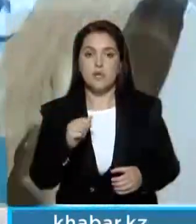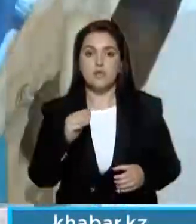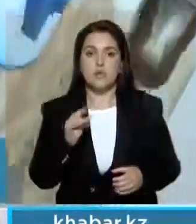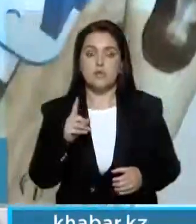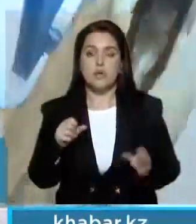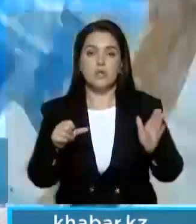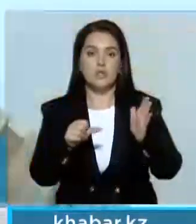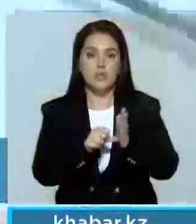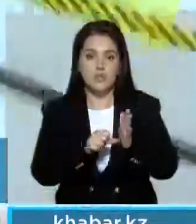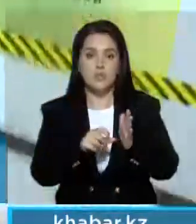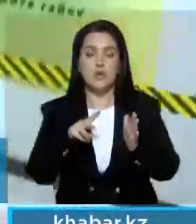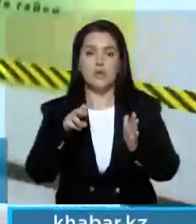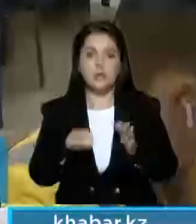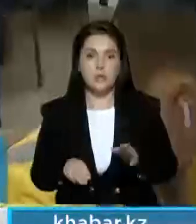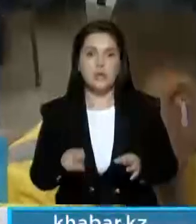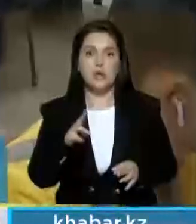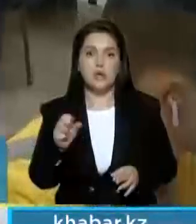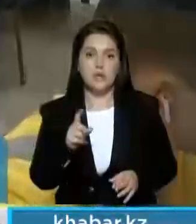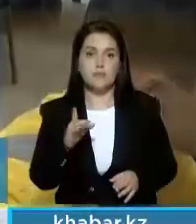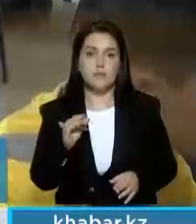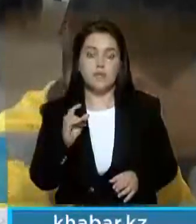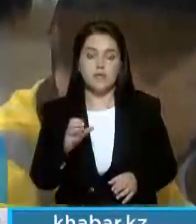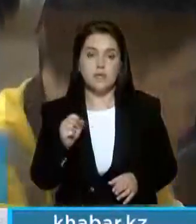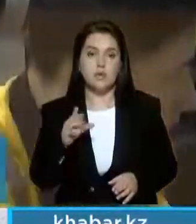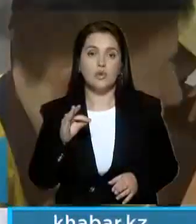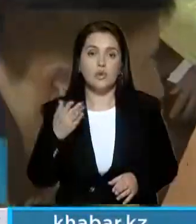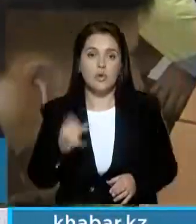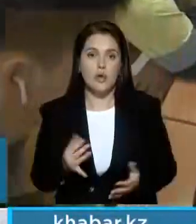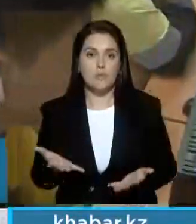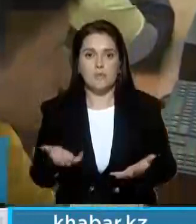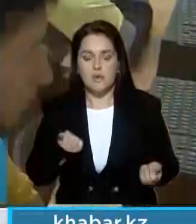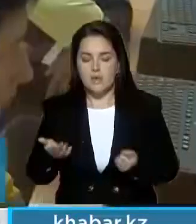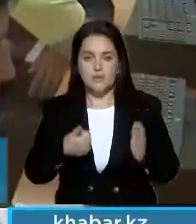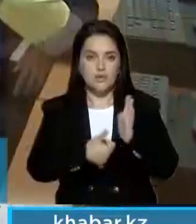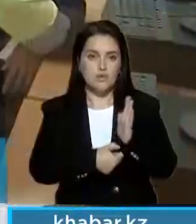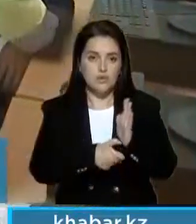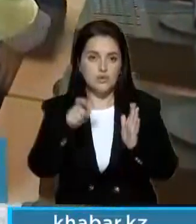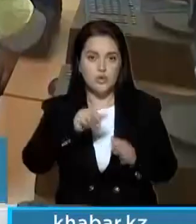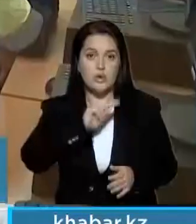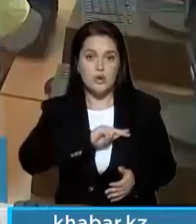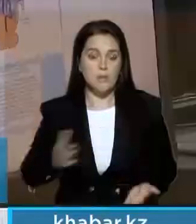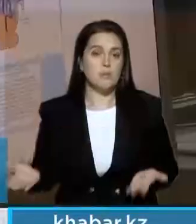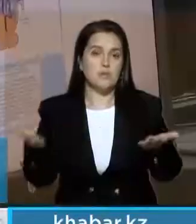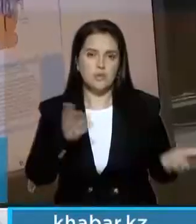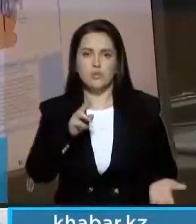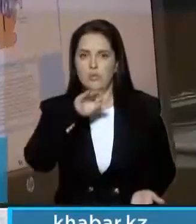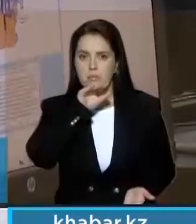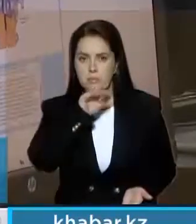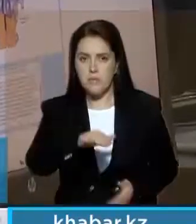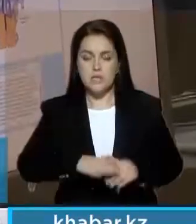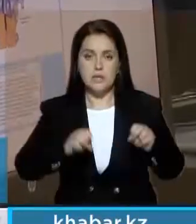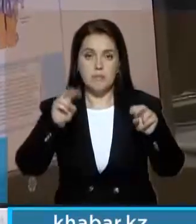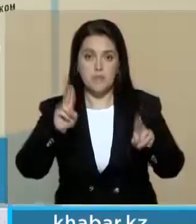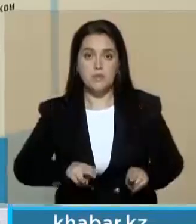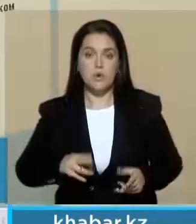6 лет в рамках кадрового проекта в «КАЗ Минералс Актугай» было принято свыше 600 человек. Пригласить квалифицированных специалистов удается